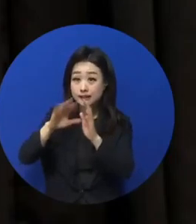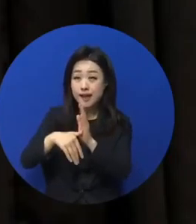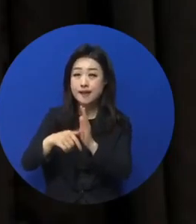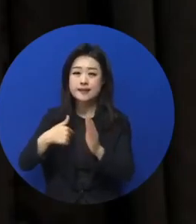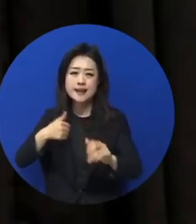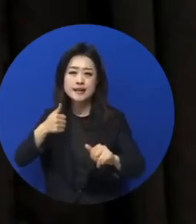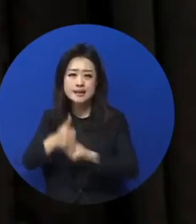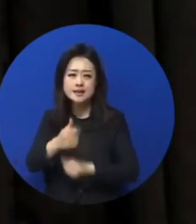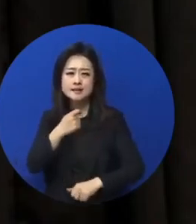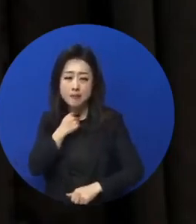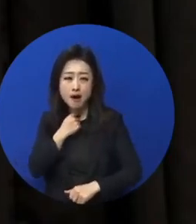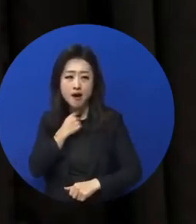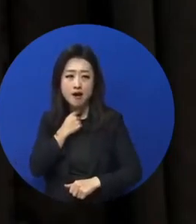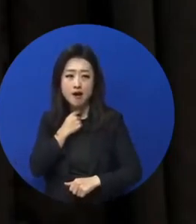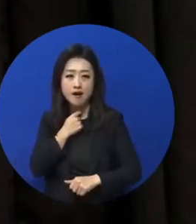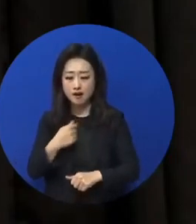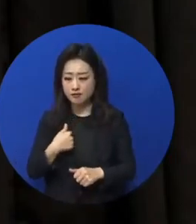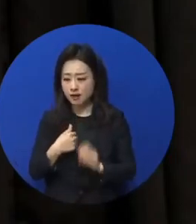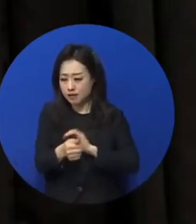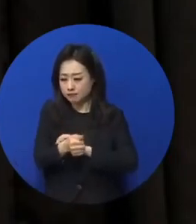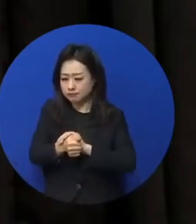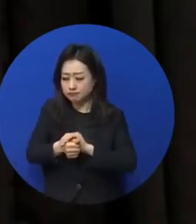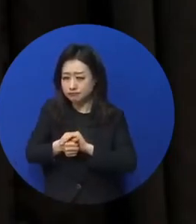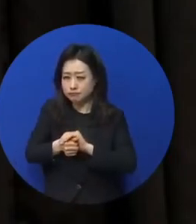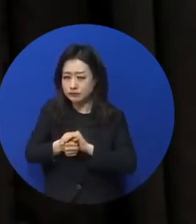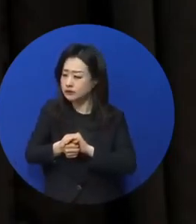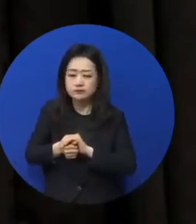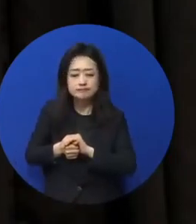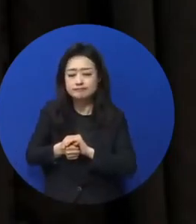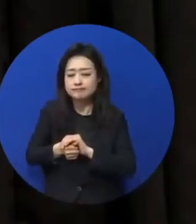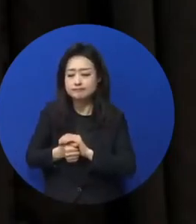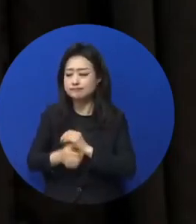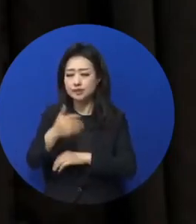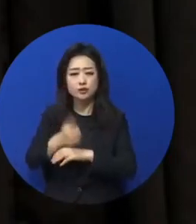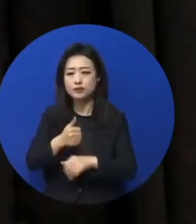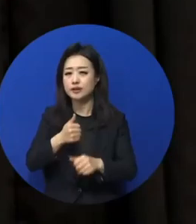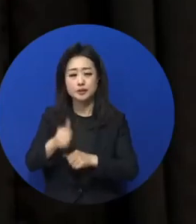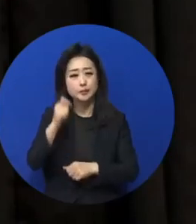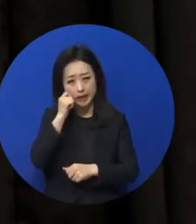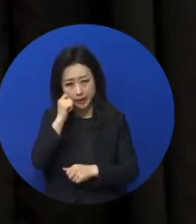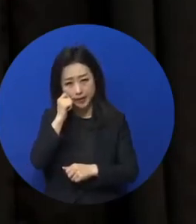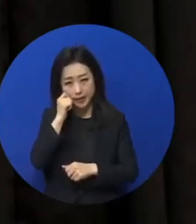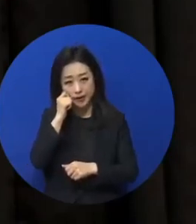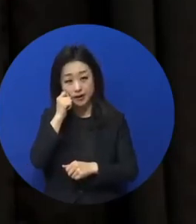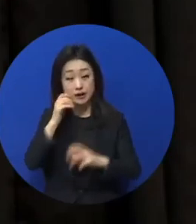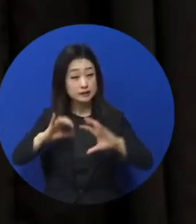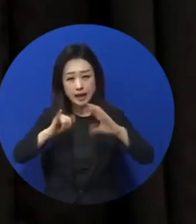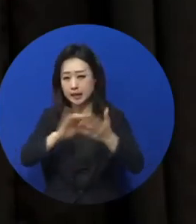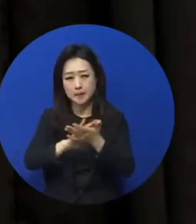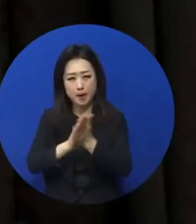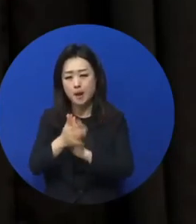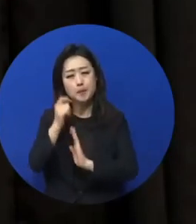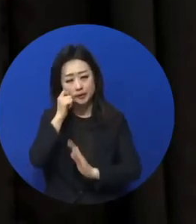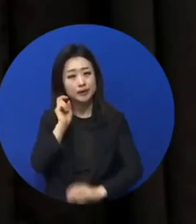이겨보겠다고 명찰을 가리는 사람은 이길 수 없습니다. 아니, 세상을 바꿀 수